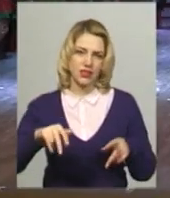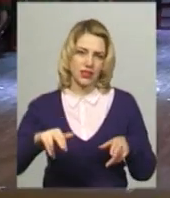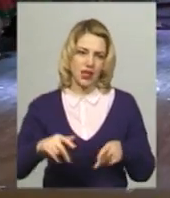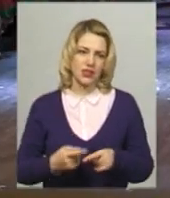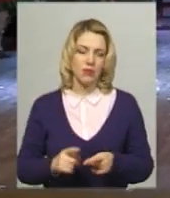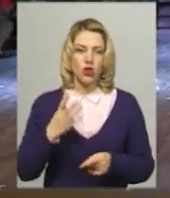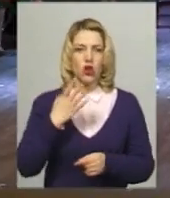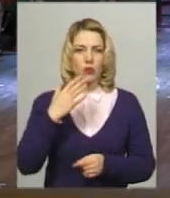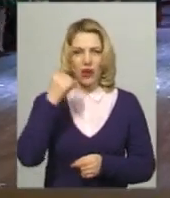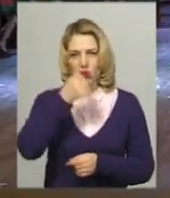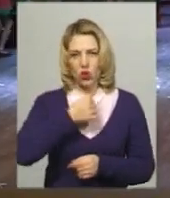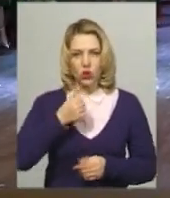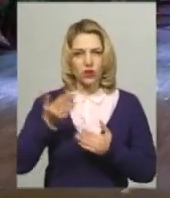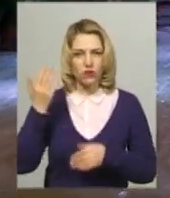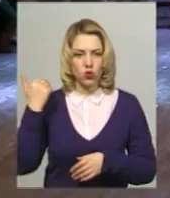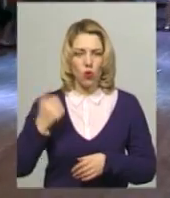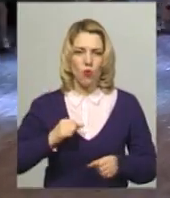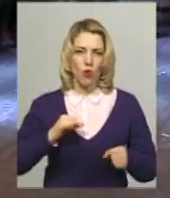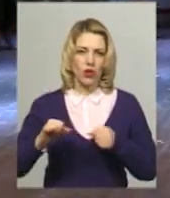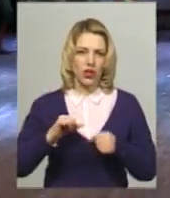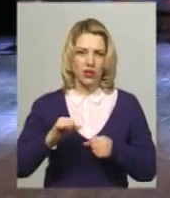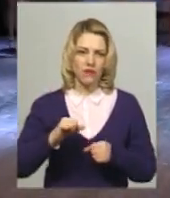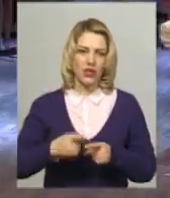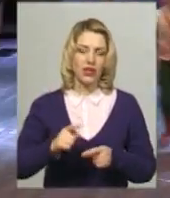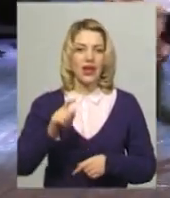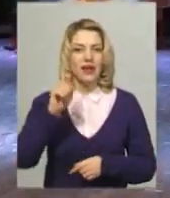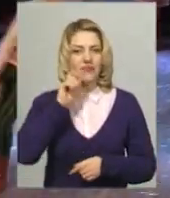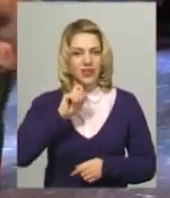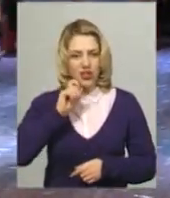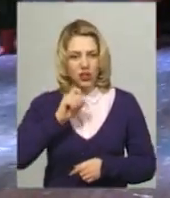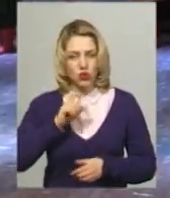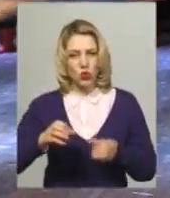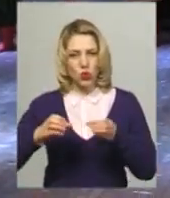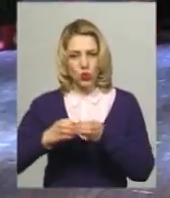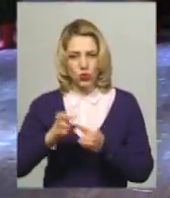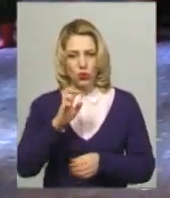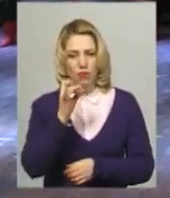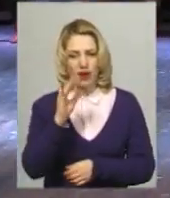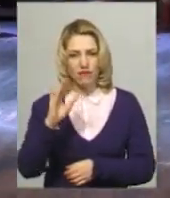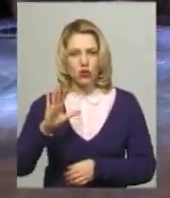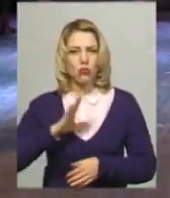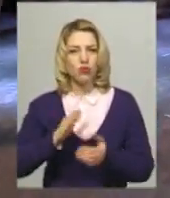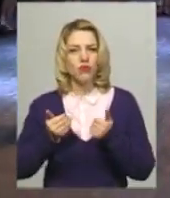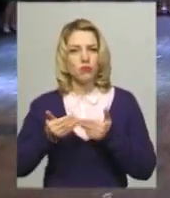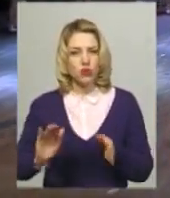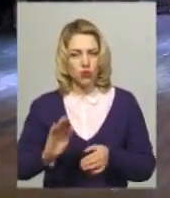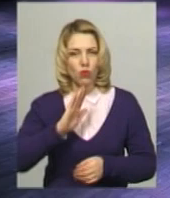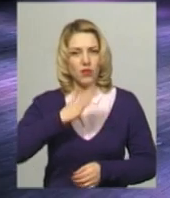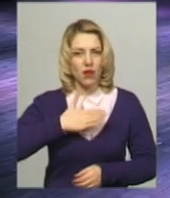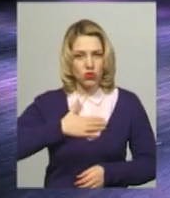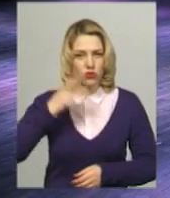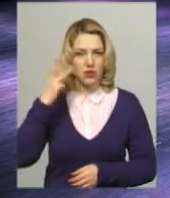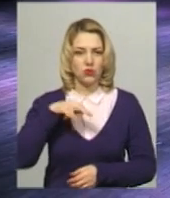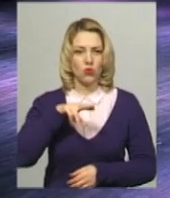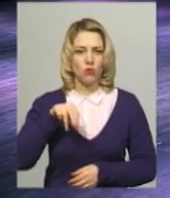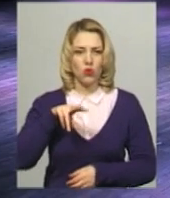тому керівник Вінницького «Барвінку» Петро Бойко став випускником Хмельницького «Подолянчика». Розповідає, його вихованці вивчають не тільки хореографію. Ми,